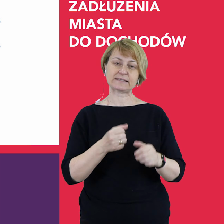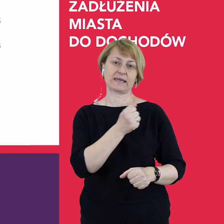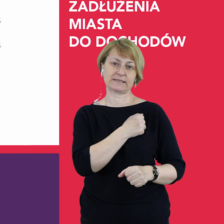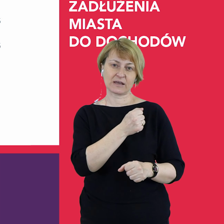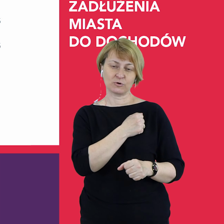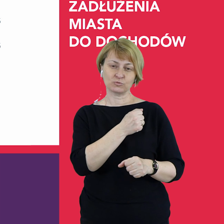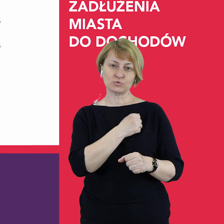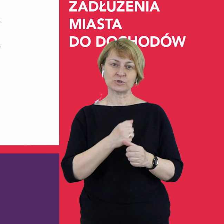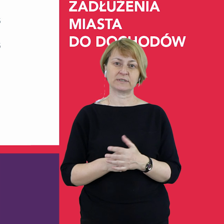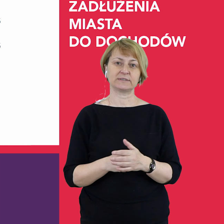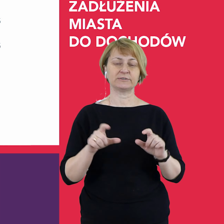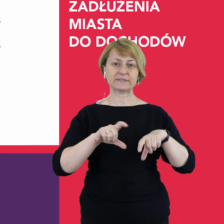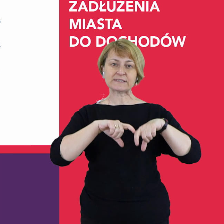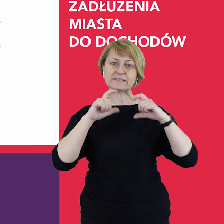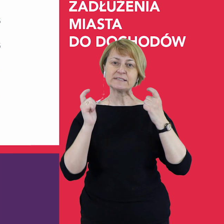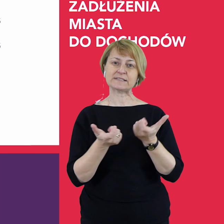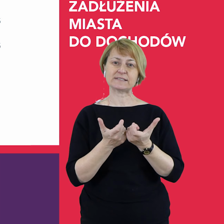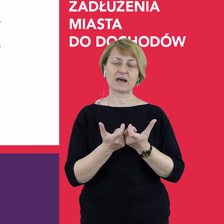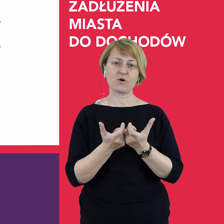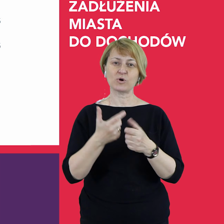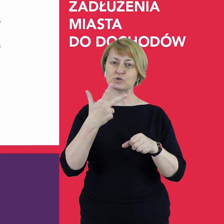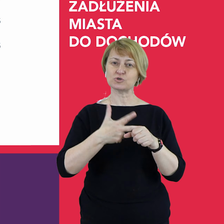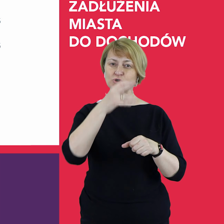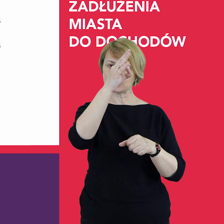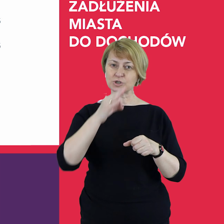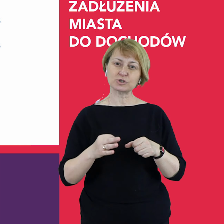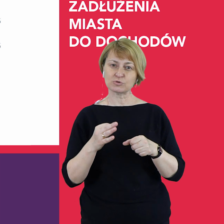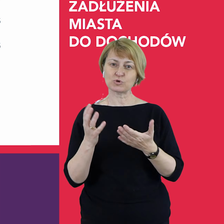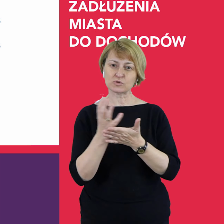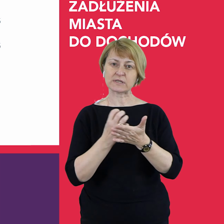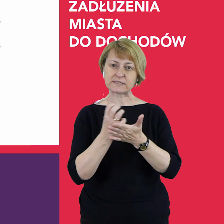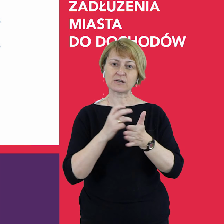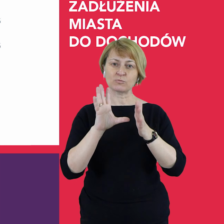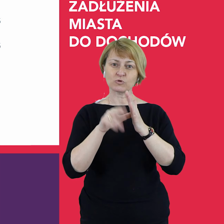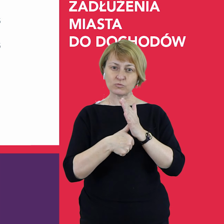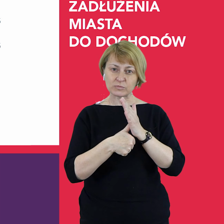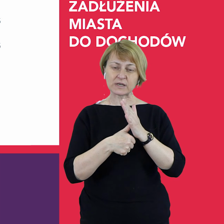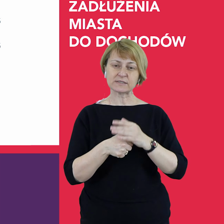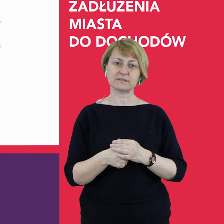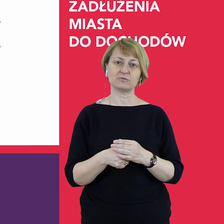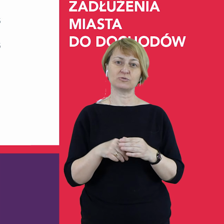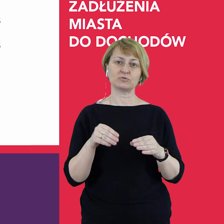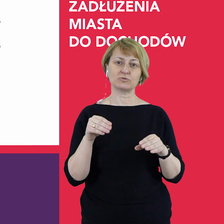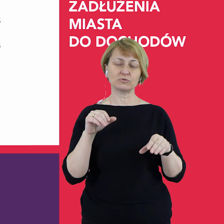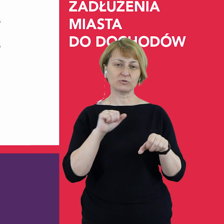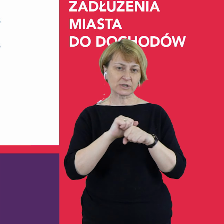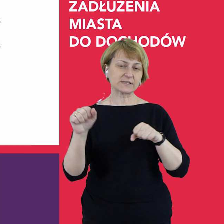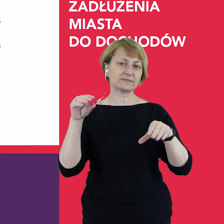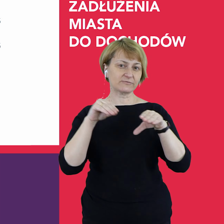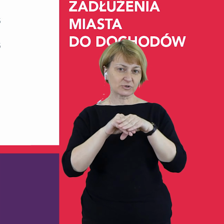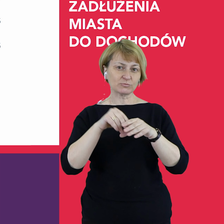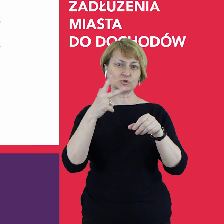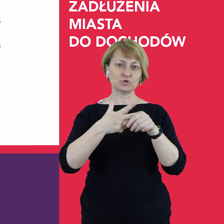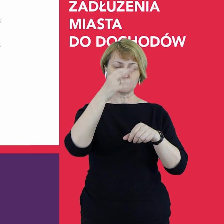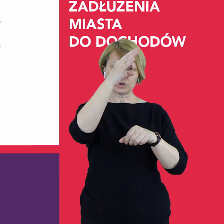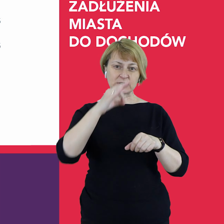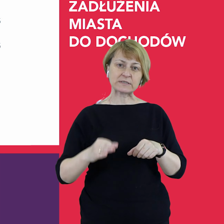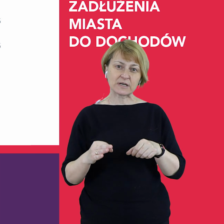niskie saldo zadłużenia. Całe 30% dochodów miasta